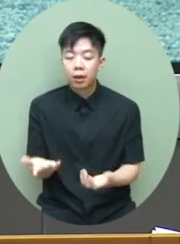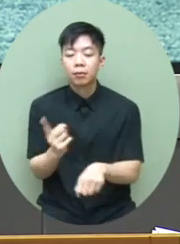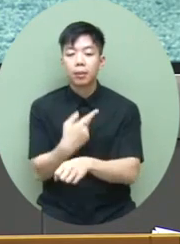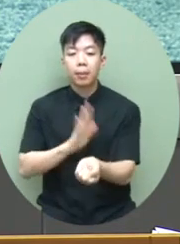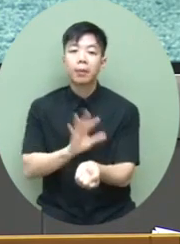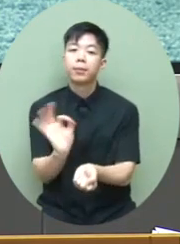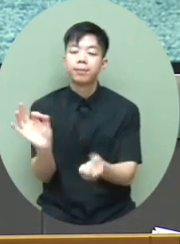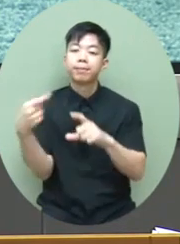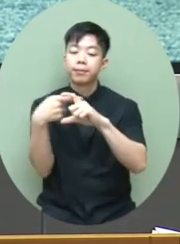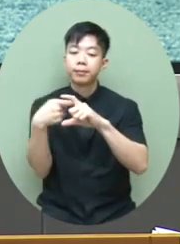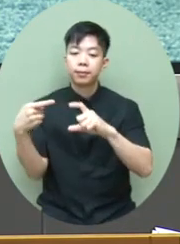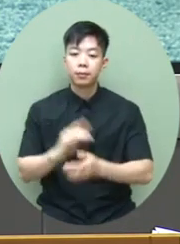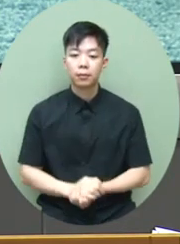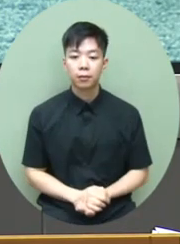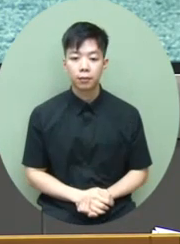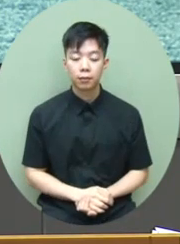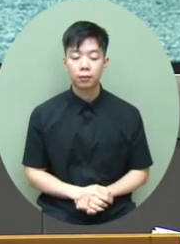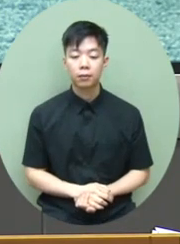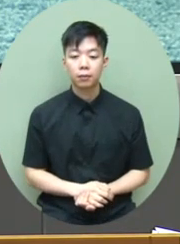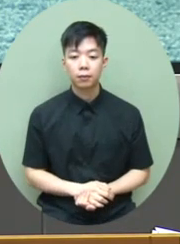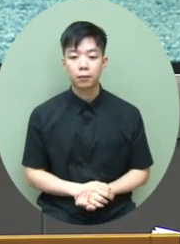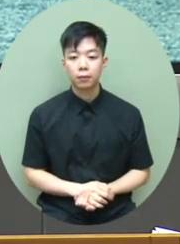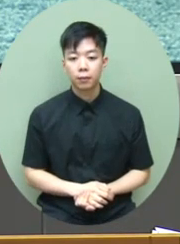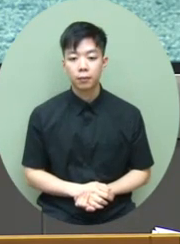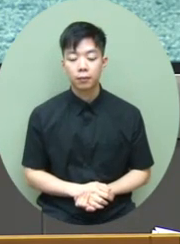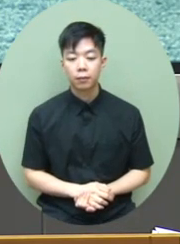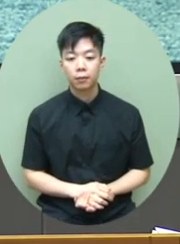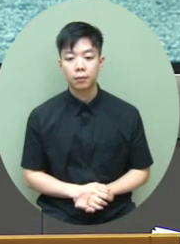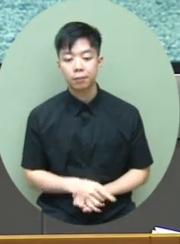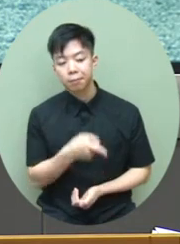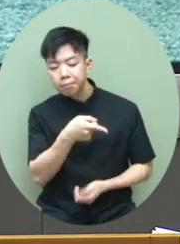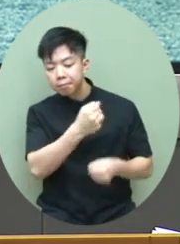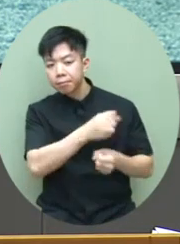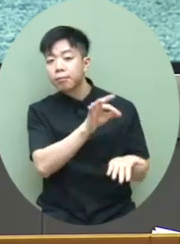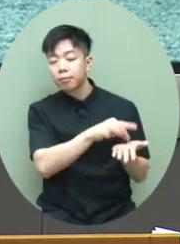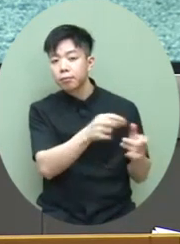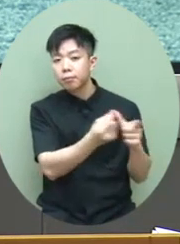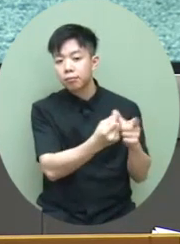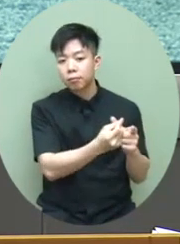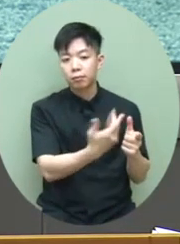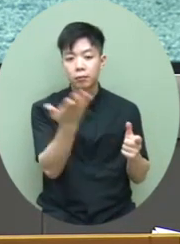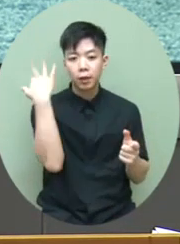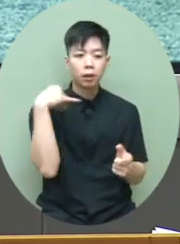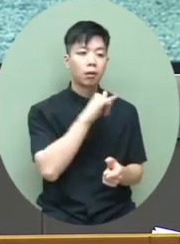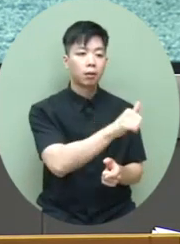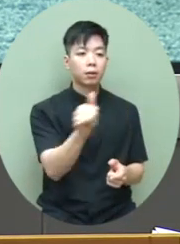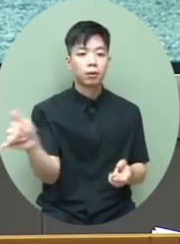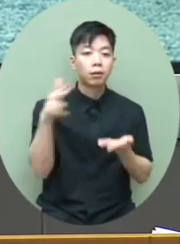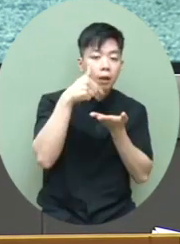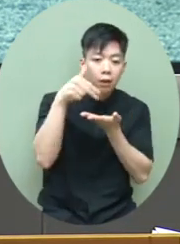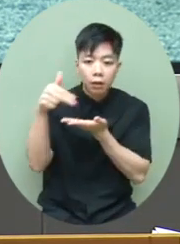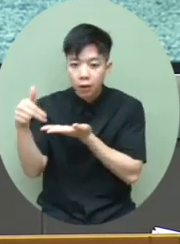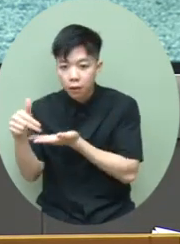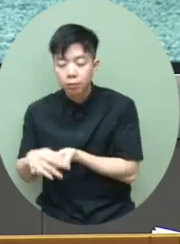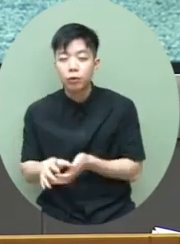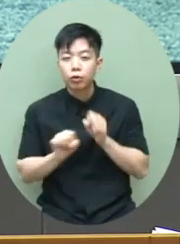哋都會即係對於佢所屬嘅單位啦，佢曾經去過嗰啲食肆咧，就喺